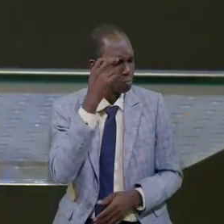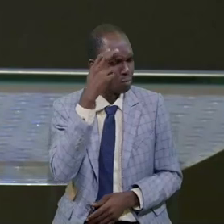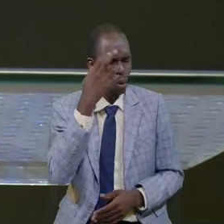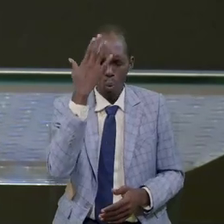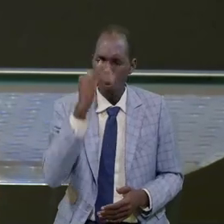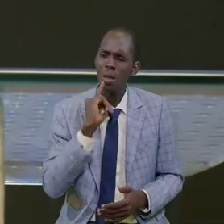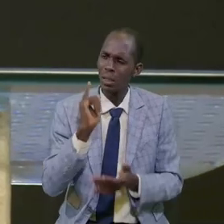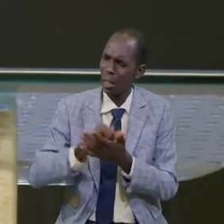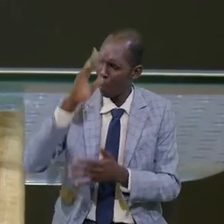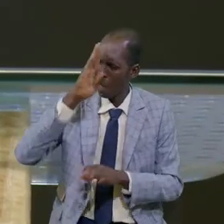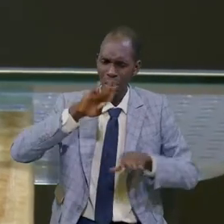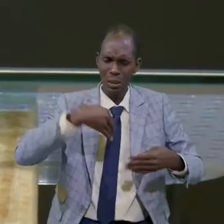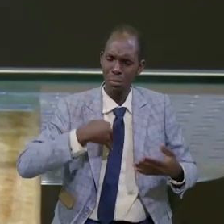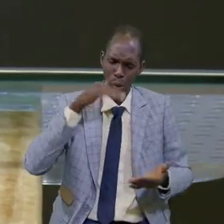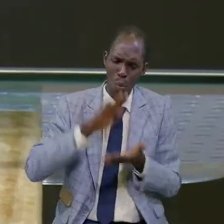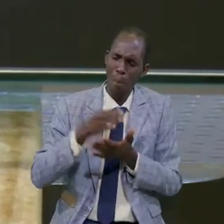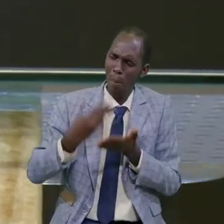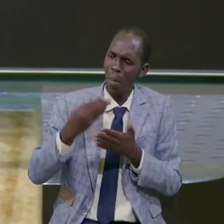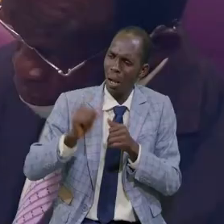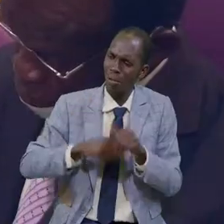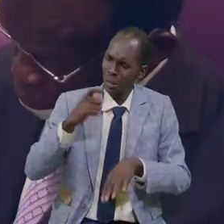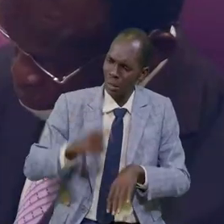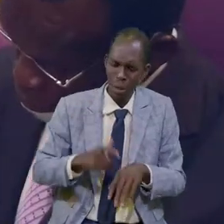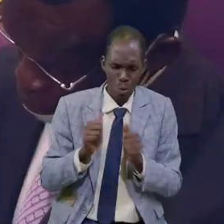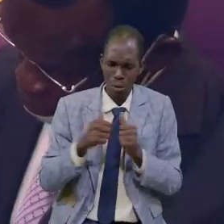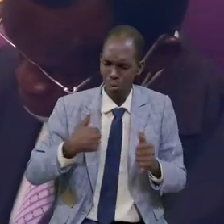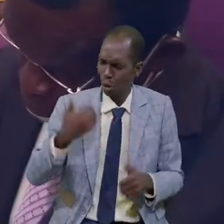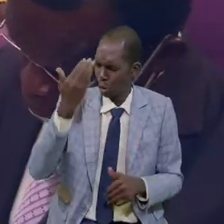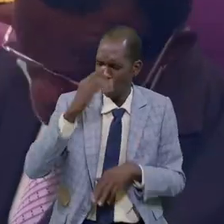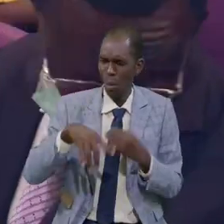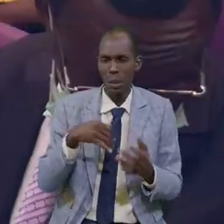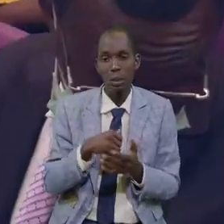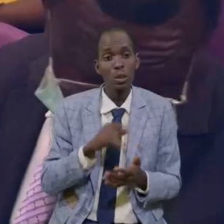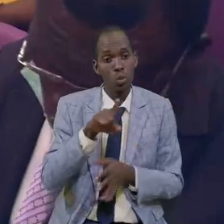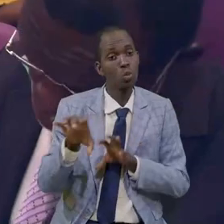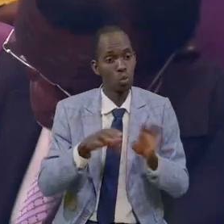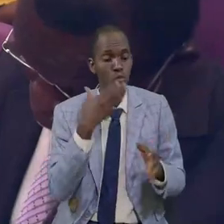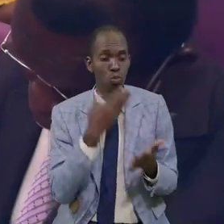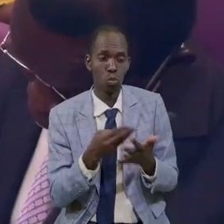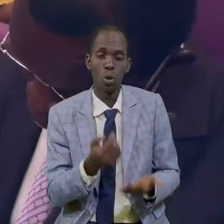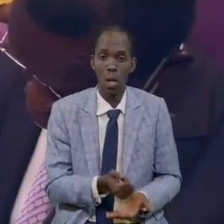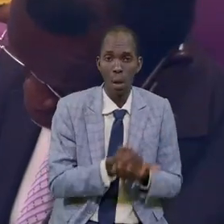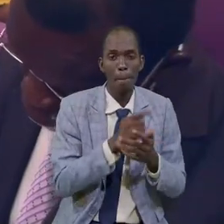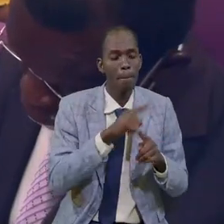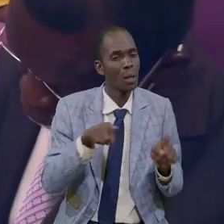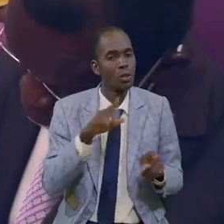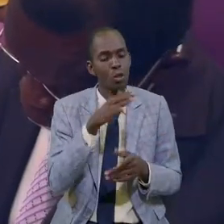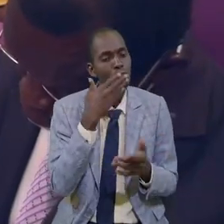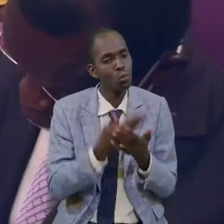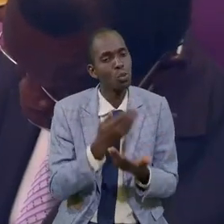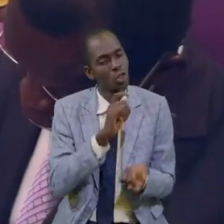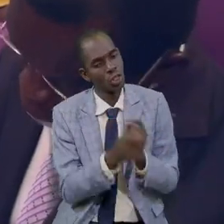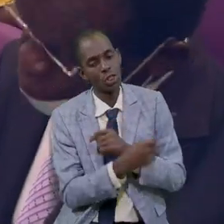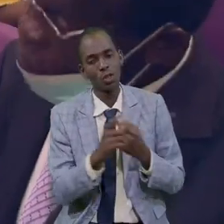mais votre bon là, votre bonté là peut être calomniée. Voilà le verset 17 qui dit, car le royaume